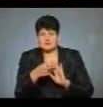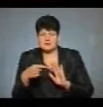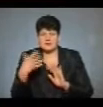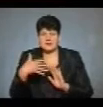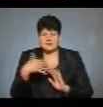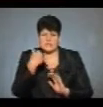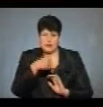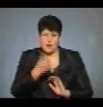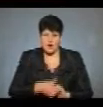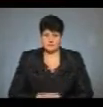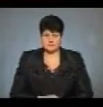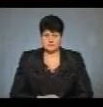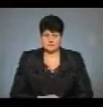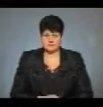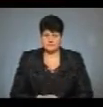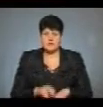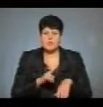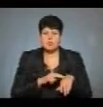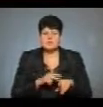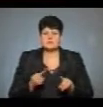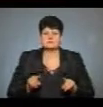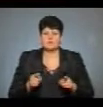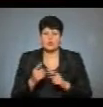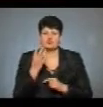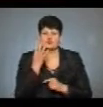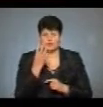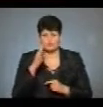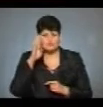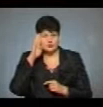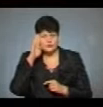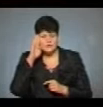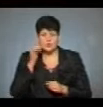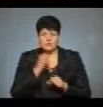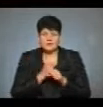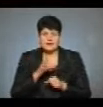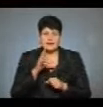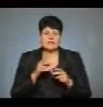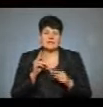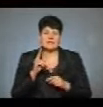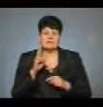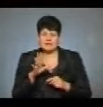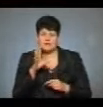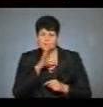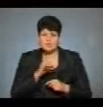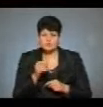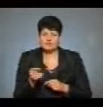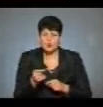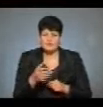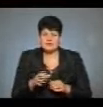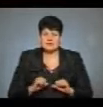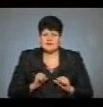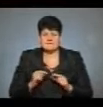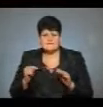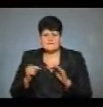1946-50 роках. Поліцейські затримали 4 чоловіків, підозрюваних у квартирній крадіжці в Тернополі. Вони намагалися